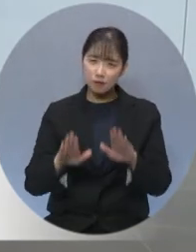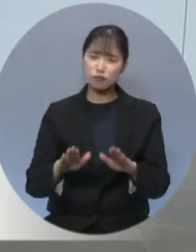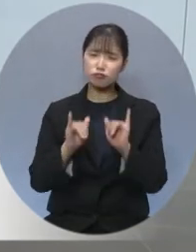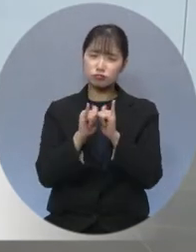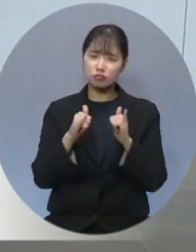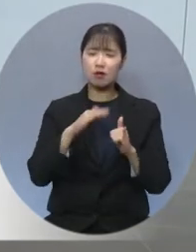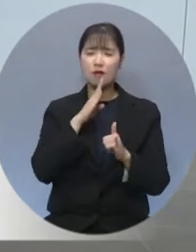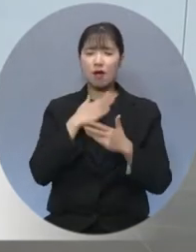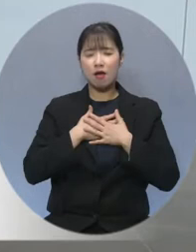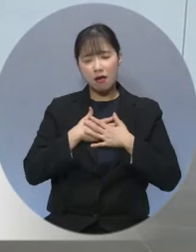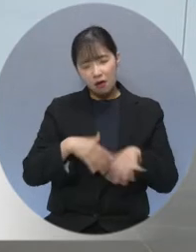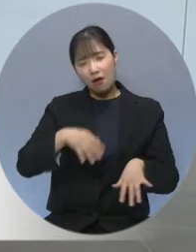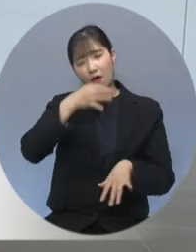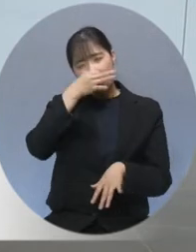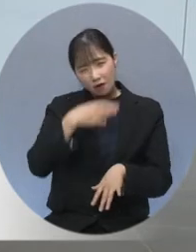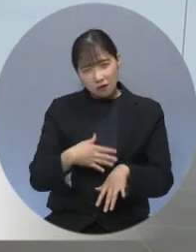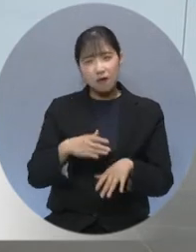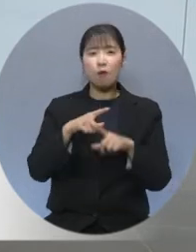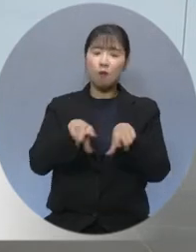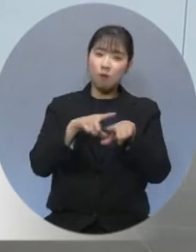지친 일상을